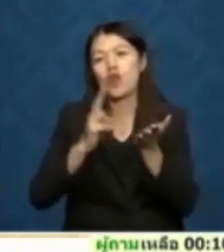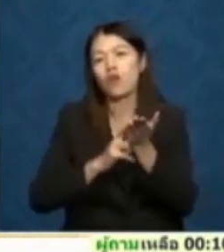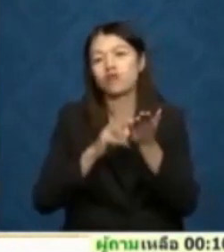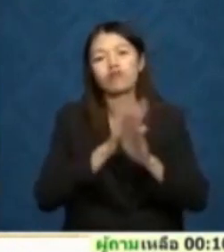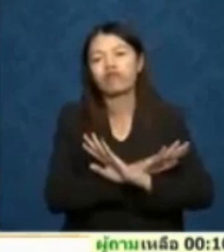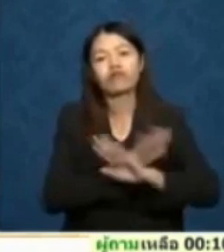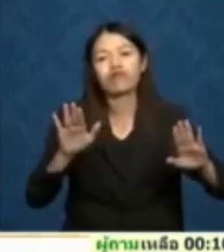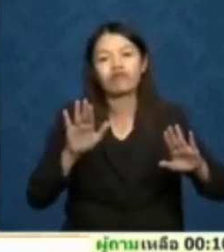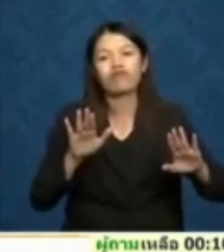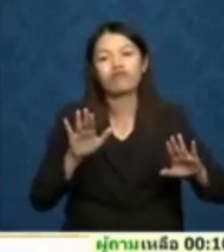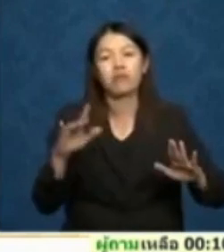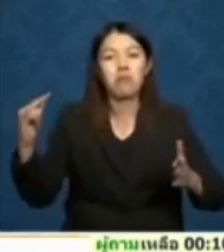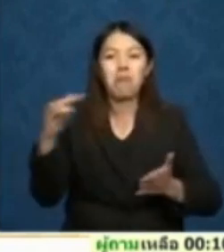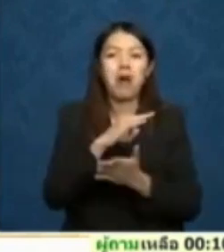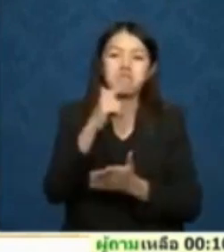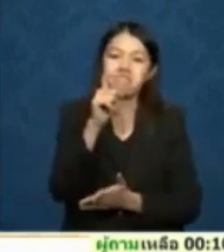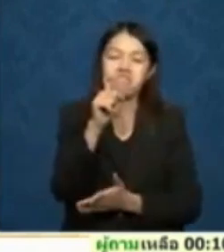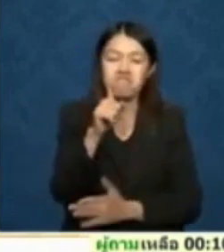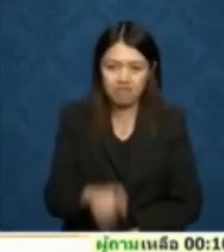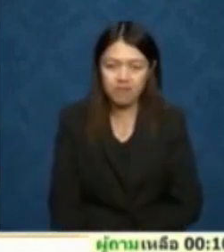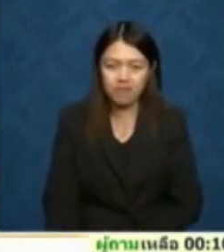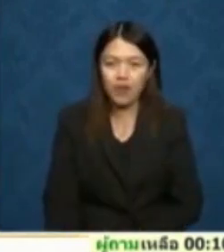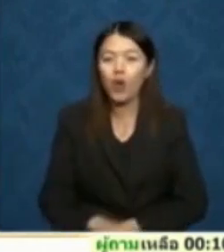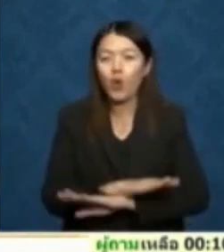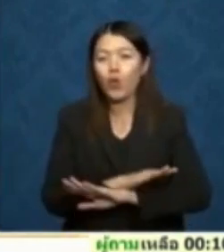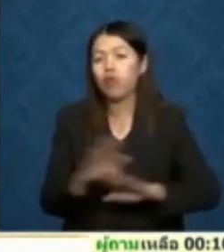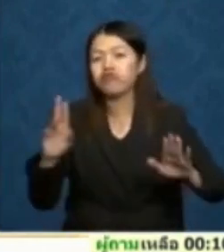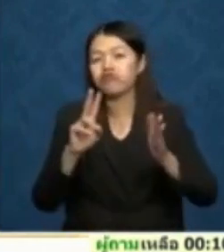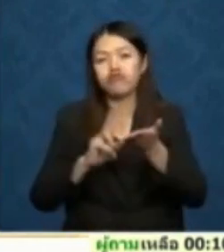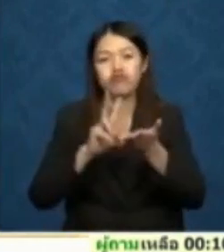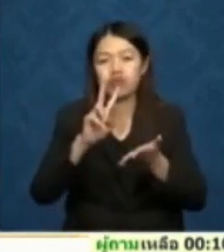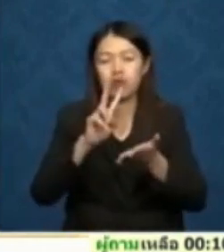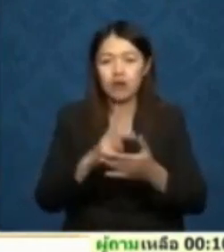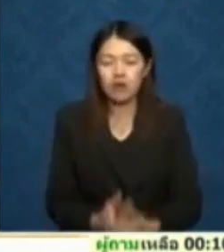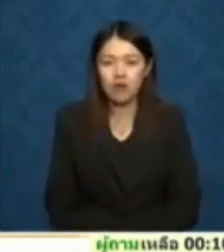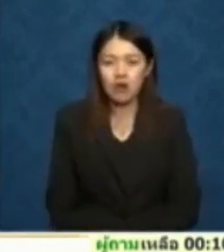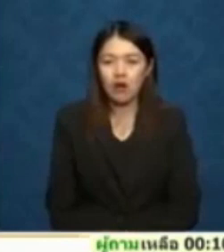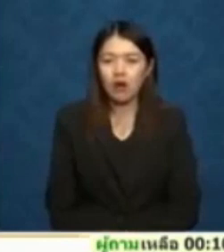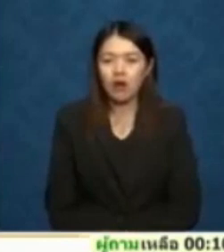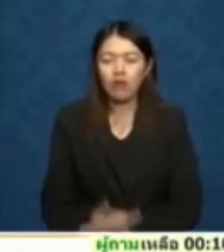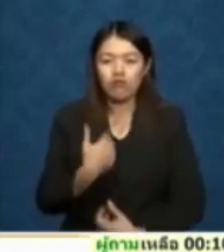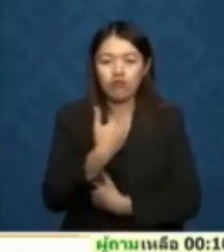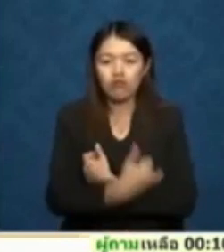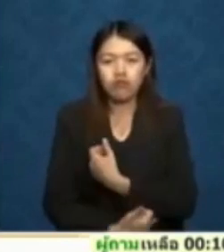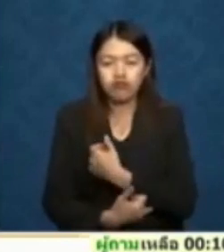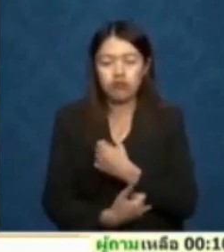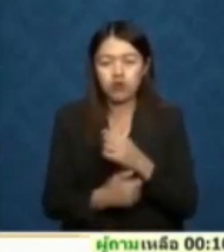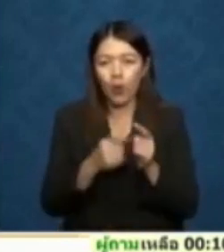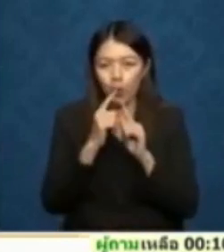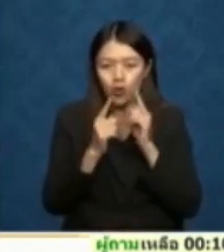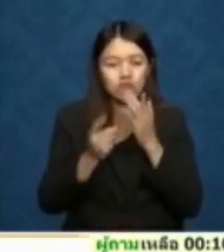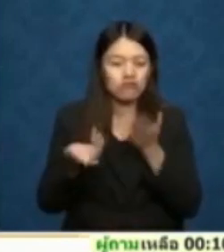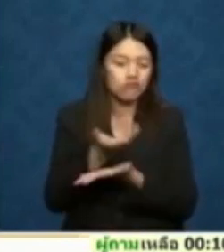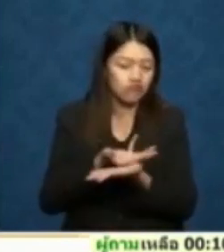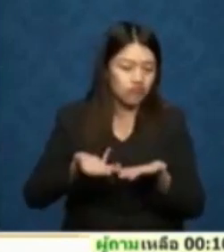ครับการพิจารณาว่าจะเพิกถอนวีซ่าคนต่างชาติต้องมีการพิจารณา